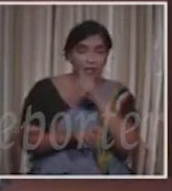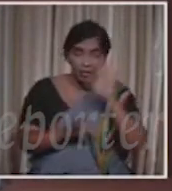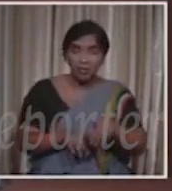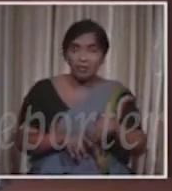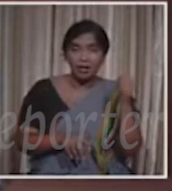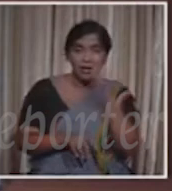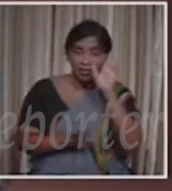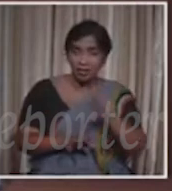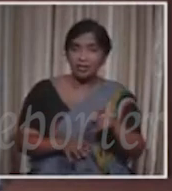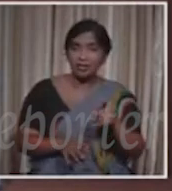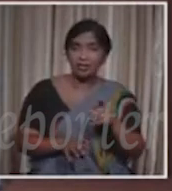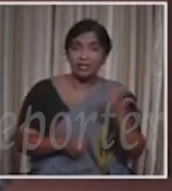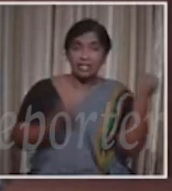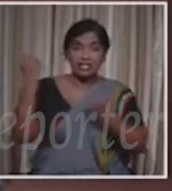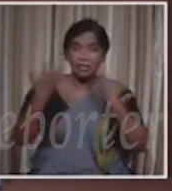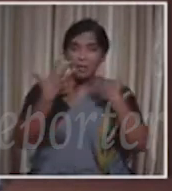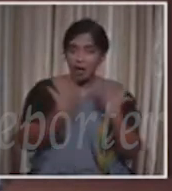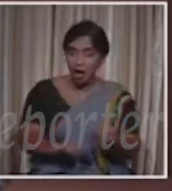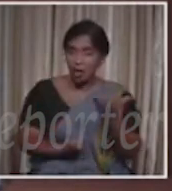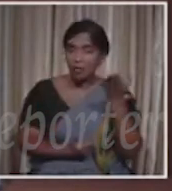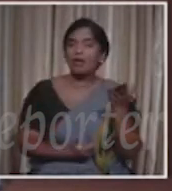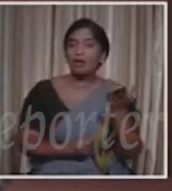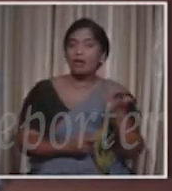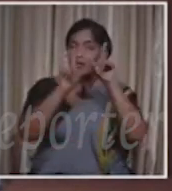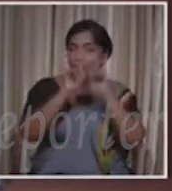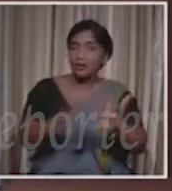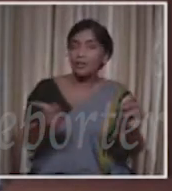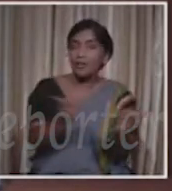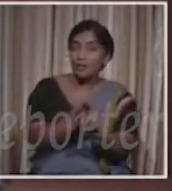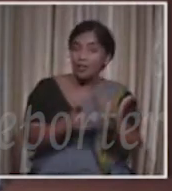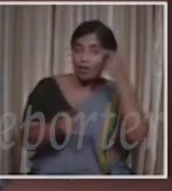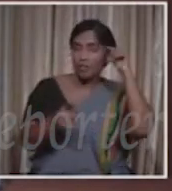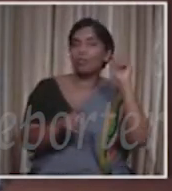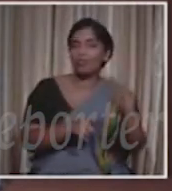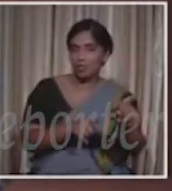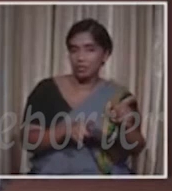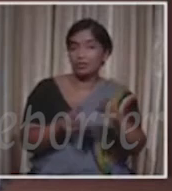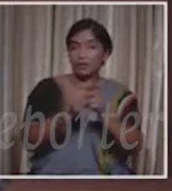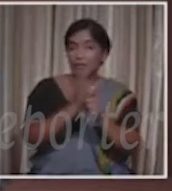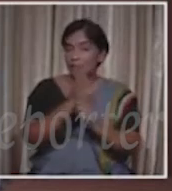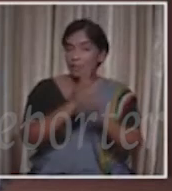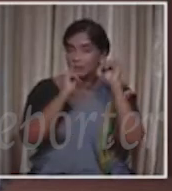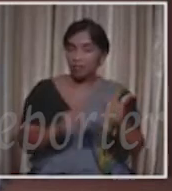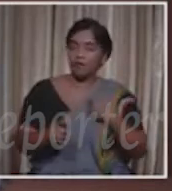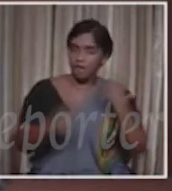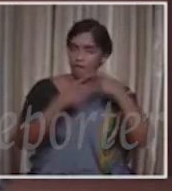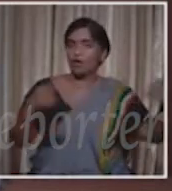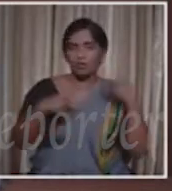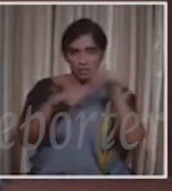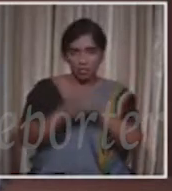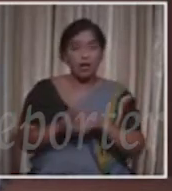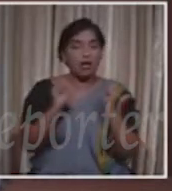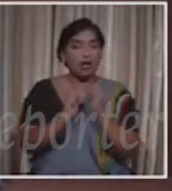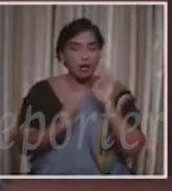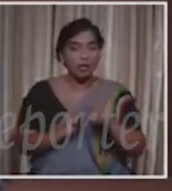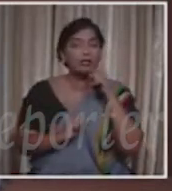ගහ මන්දරෙන් බෙදපු ආකාරය හරි කසිප්පුත අරක්කු තිබුණු අරක්කු තිබුණු අරක්කු තිබුණු ජීප් හම්මුණු ආකාරය අන්නේ මර කණ්ඩායම් වලට